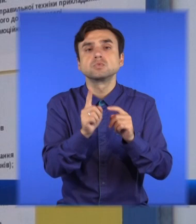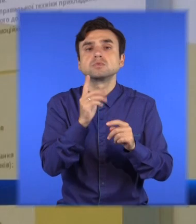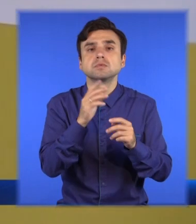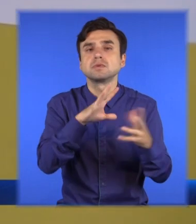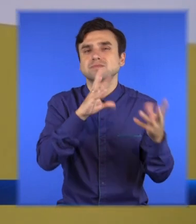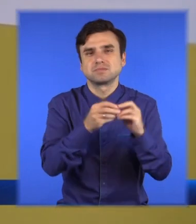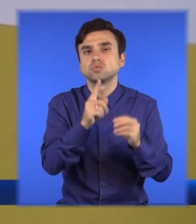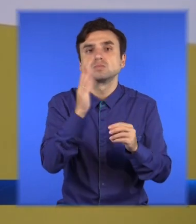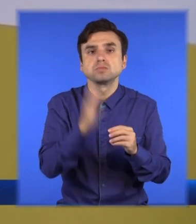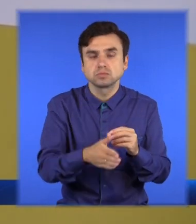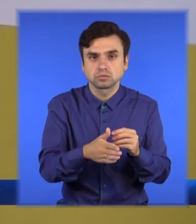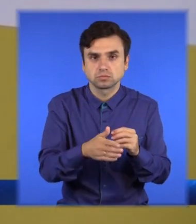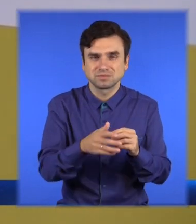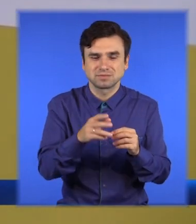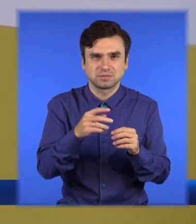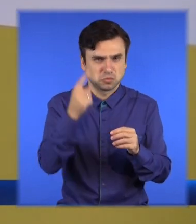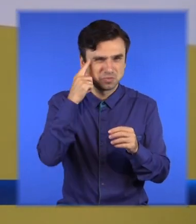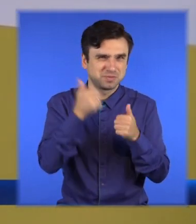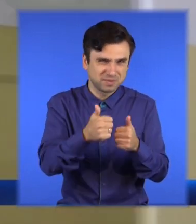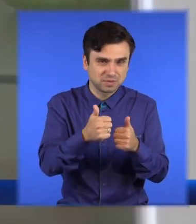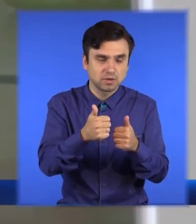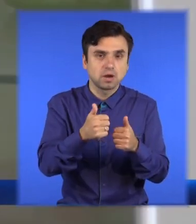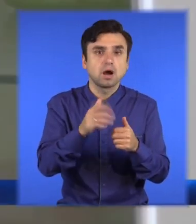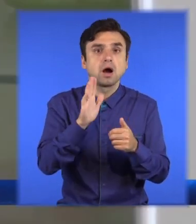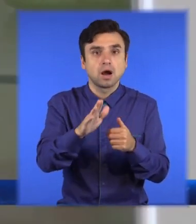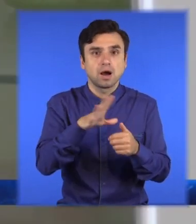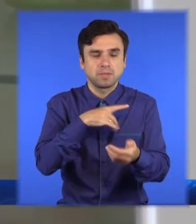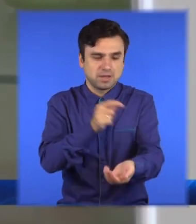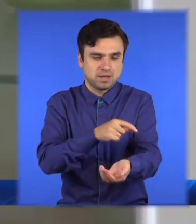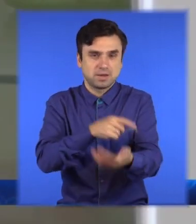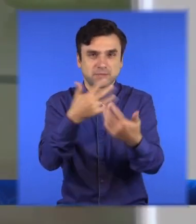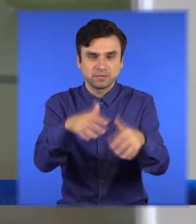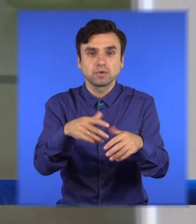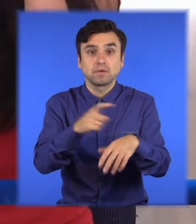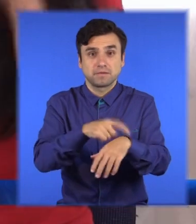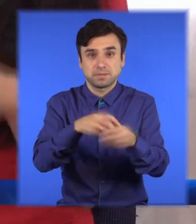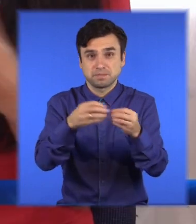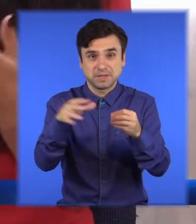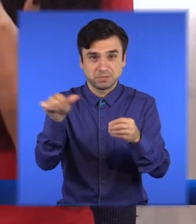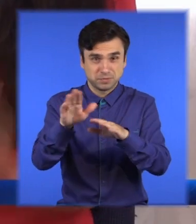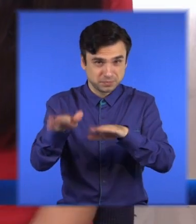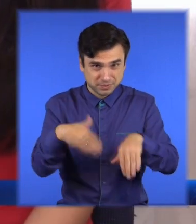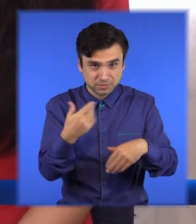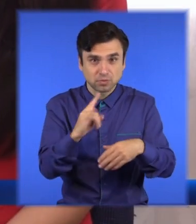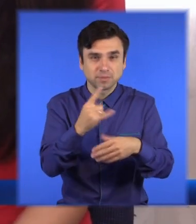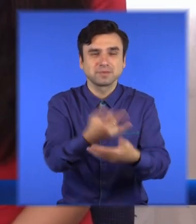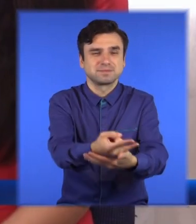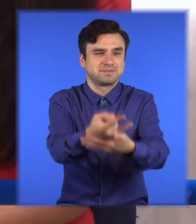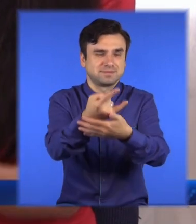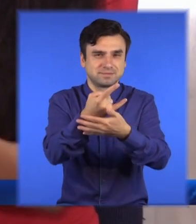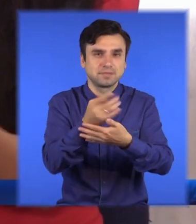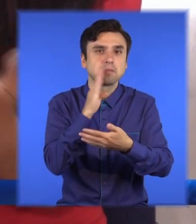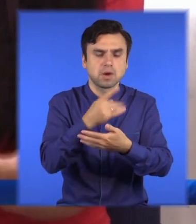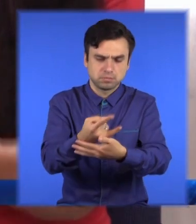поставити новонародженому крапельницю. Чим це обернеться для її синочка, Катерина навіть не підозрювала. Але жахнулася, коли